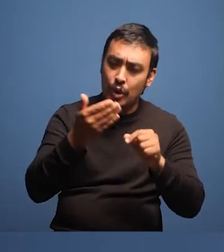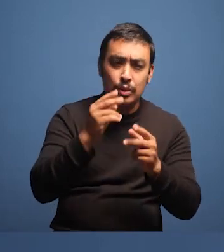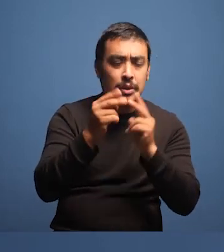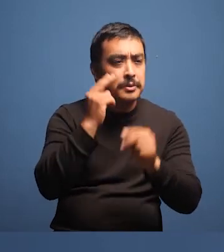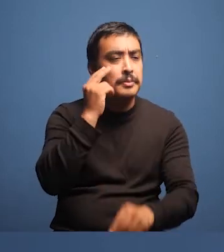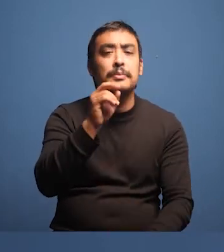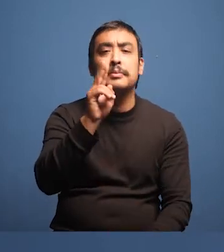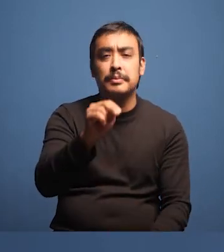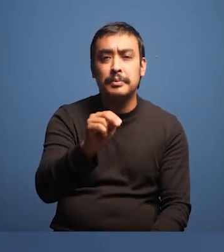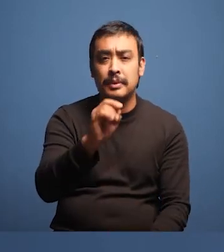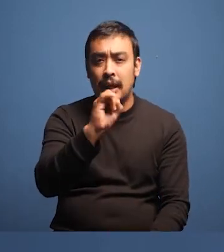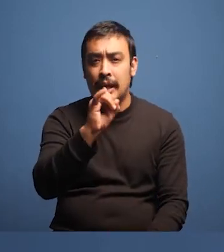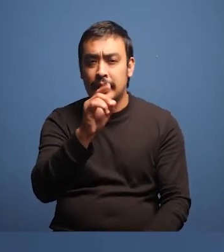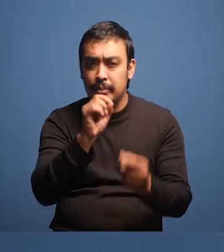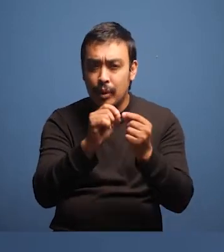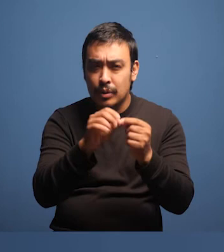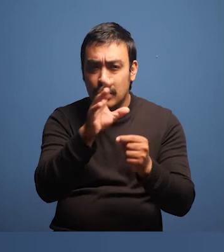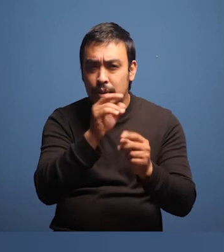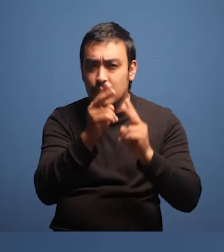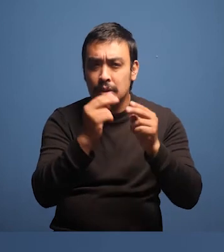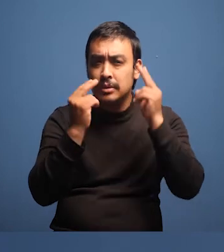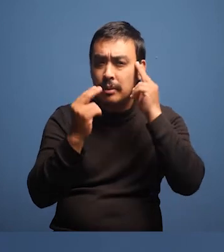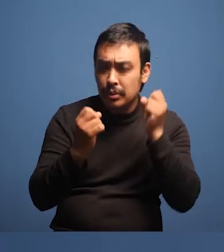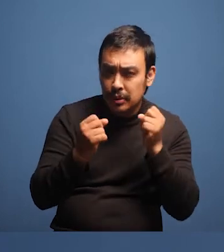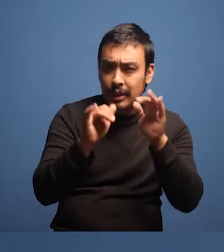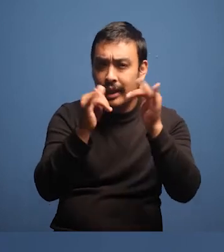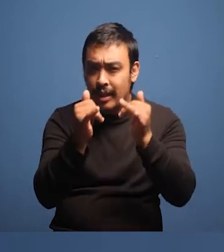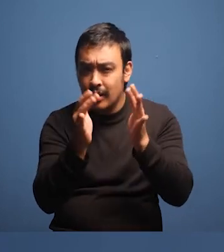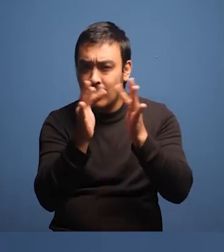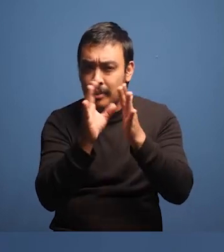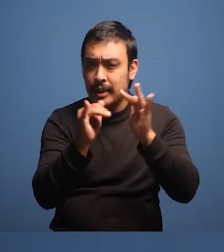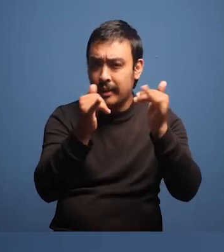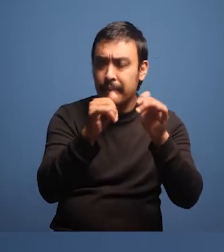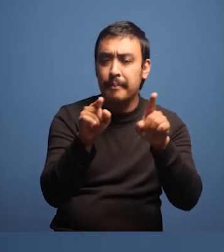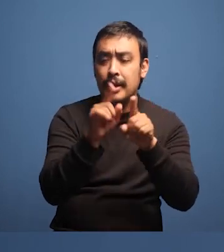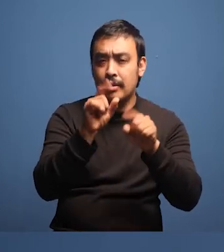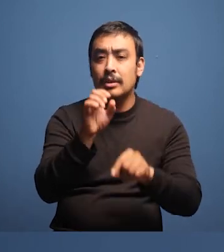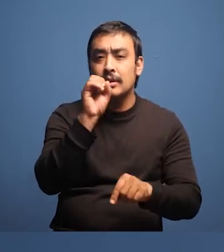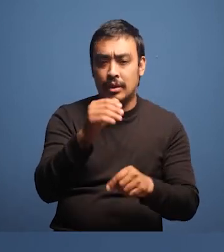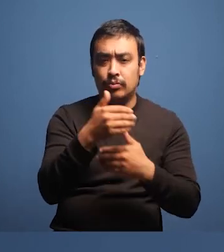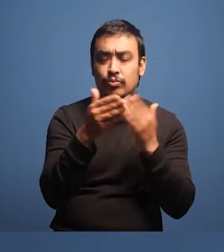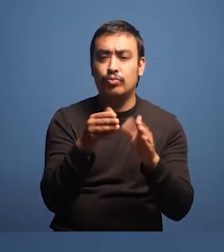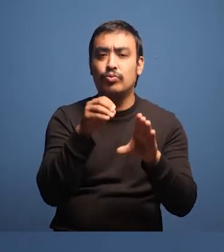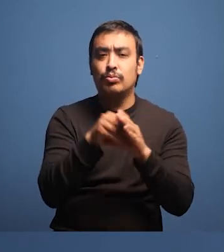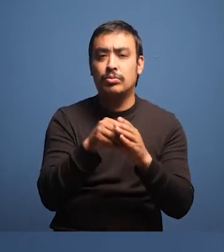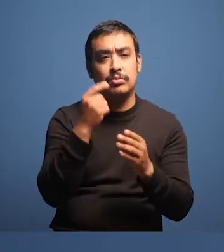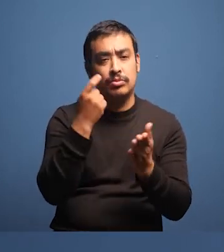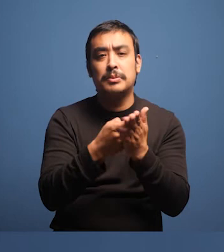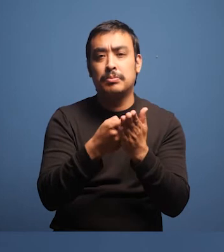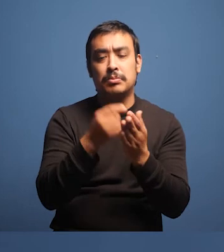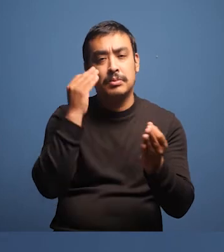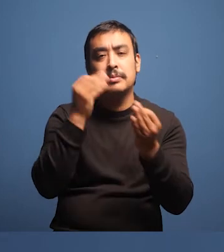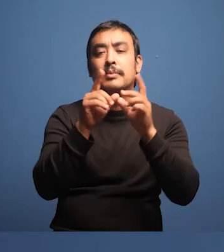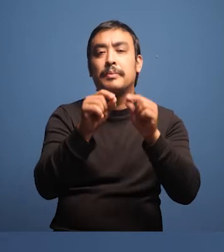दिनुपर्छ। अब आइडी बनाउनुदेखि लिएर सबै कुरामा एक्सपोज गर्ने, अनलाइन गेमिङहरू पनि उनीहरूलाई गर्न दिनुपर्छ। बट लिमिटको कुरा चाहिँ ध्यानमा राख्नु, गर्दै गर्न